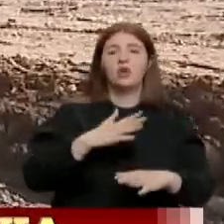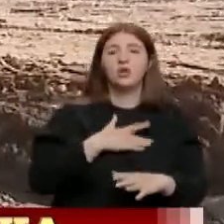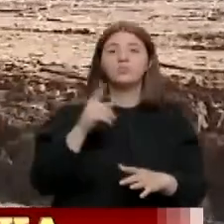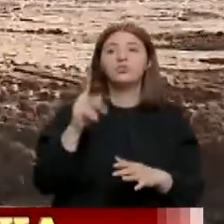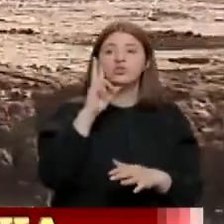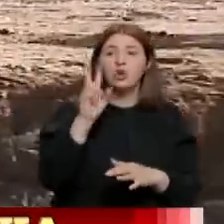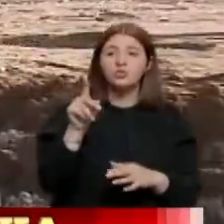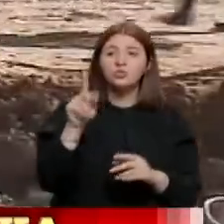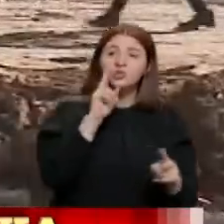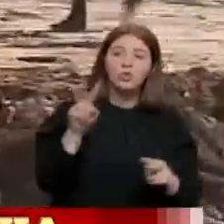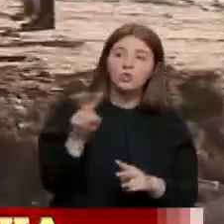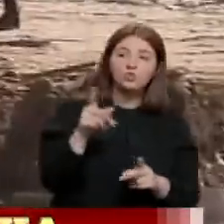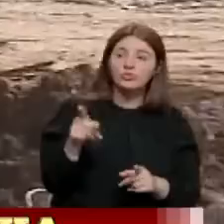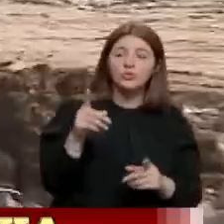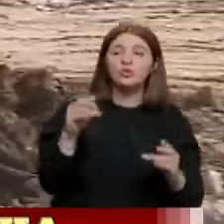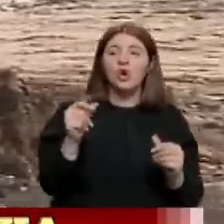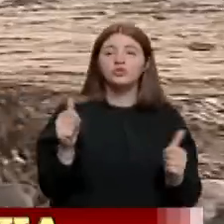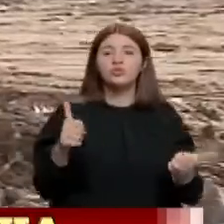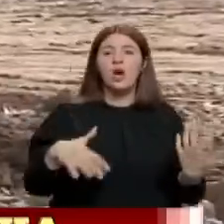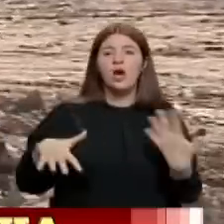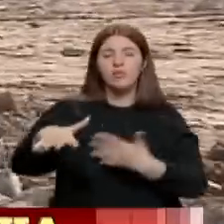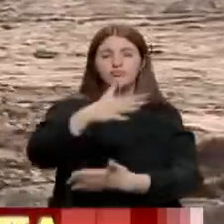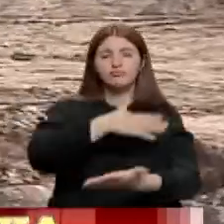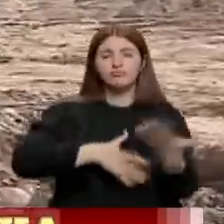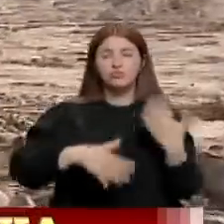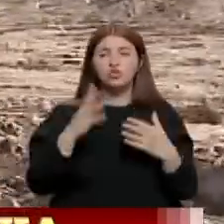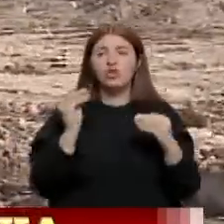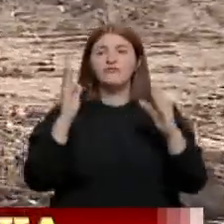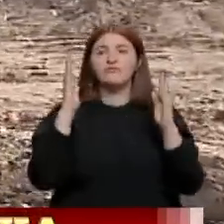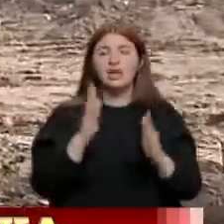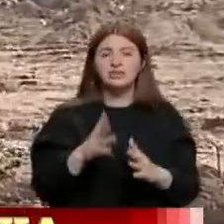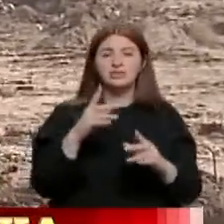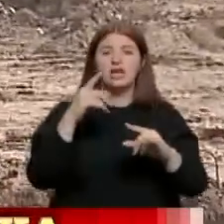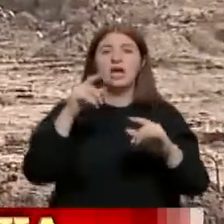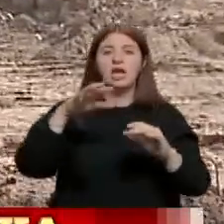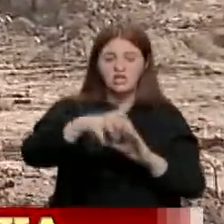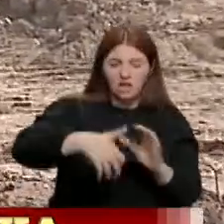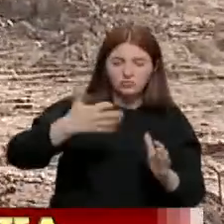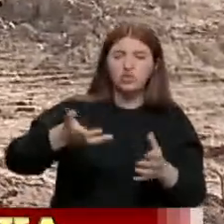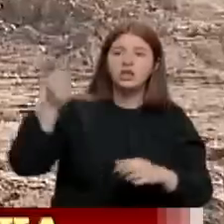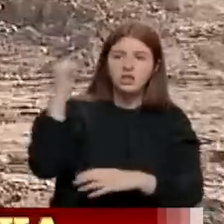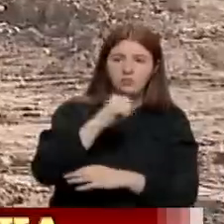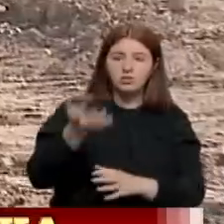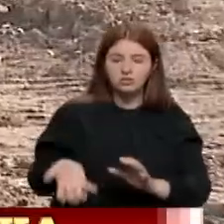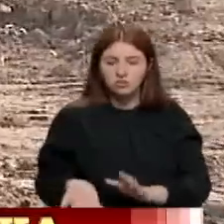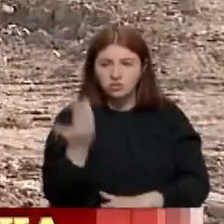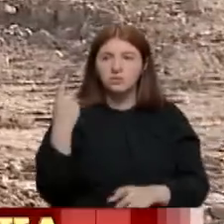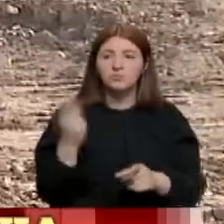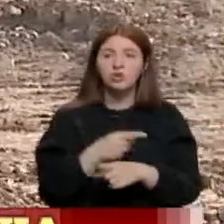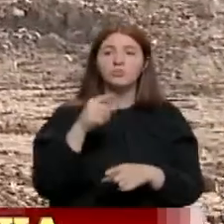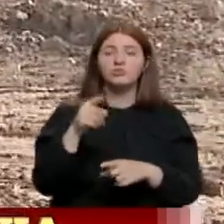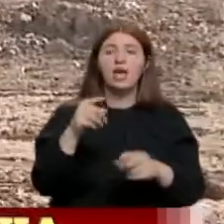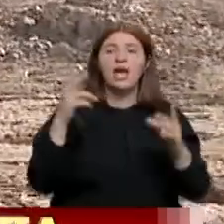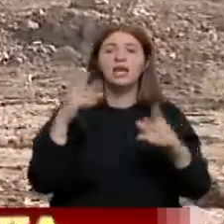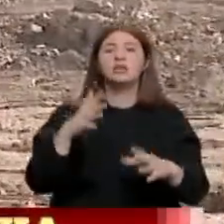burada gördüğünüz bu görüntü toz dumana karışmış durumda. Çok sayıda Hilti, kepçe, kamyon gördüğünüz gibi buradaki